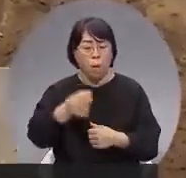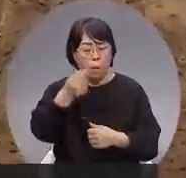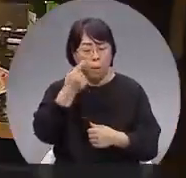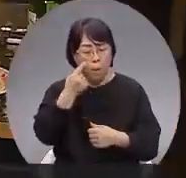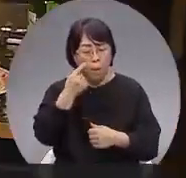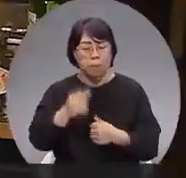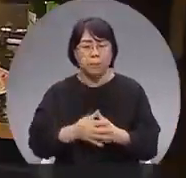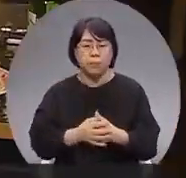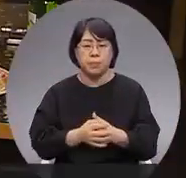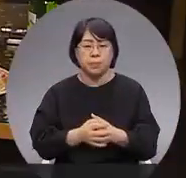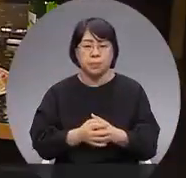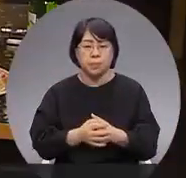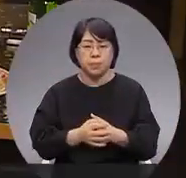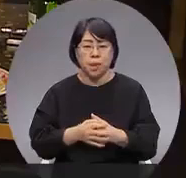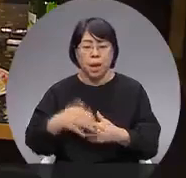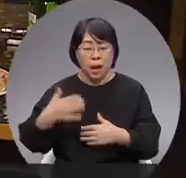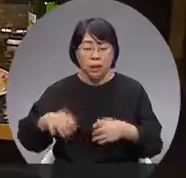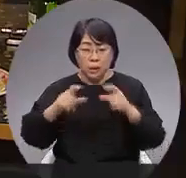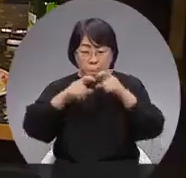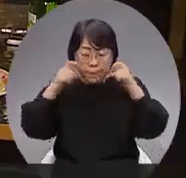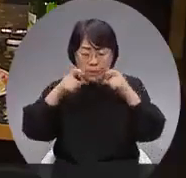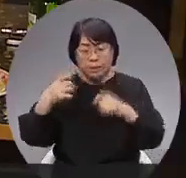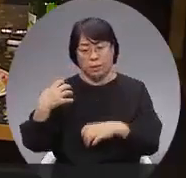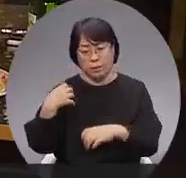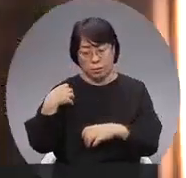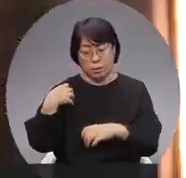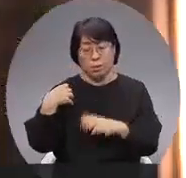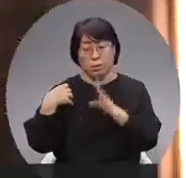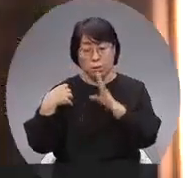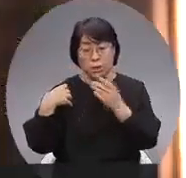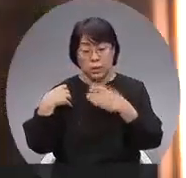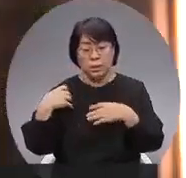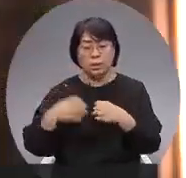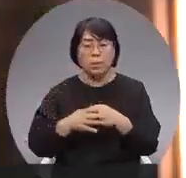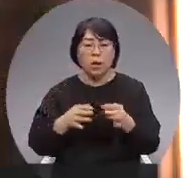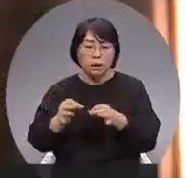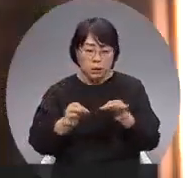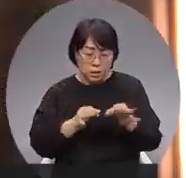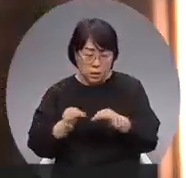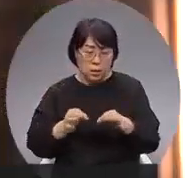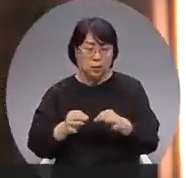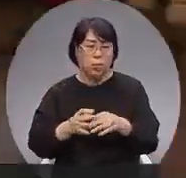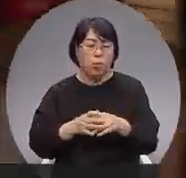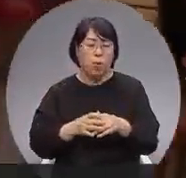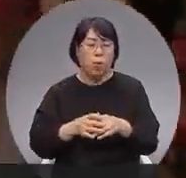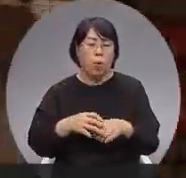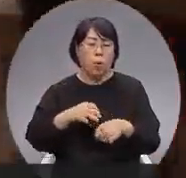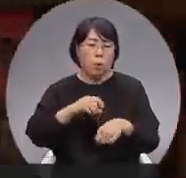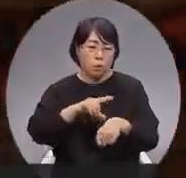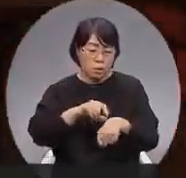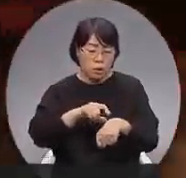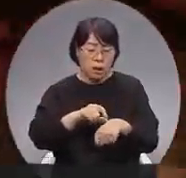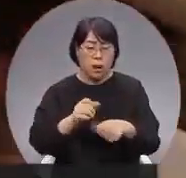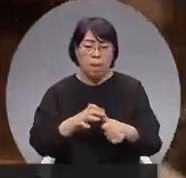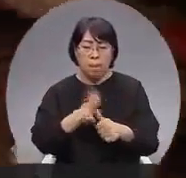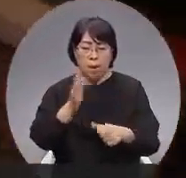뭐. 아직 마스크 착용 의무는 유지됐지만 영업시간과 인원 제한이 풀리면서 지역